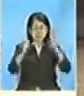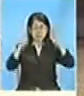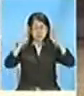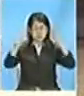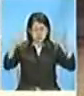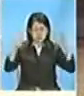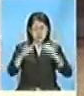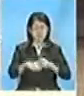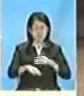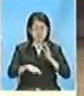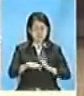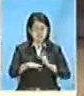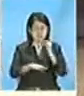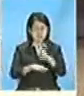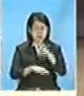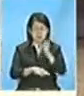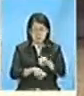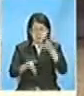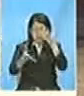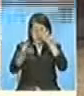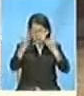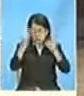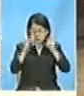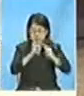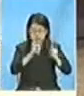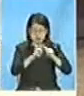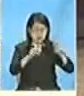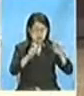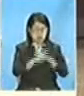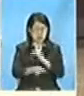จะต้องเรียนรู้ในทุกเรื่องมีความสามารถทุกเรื่อง